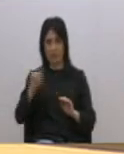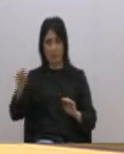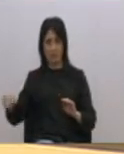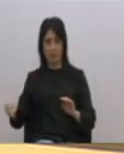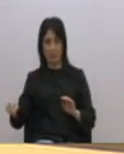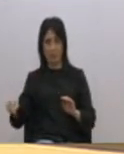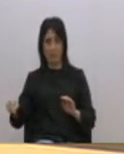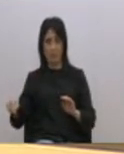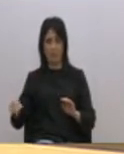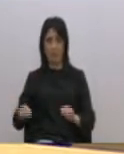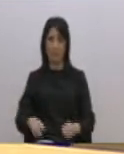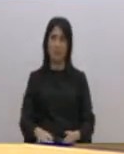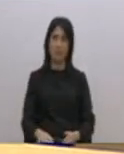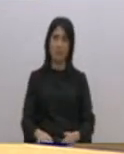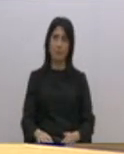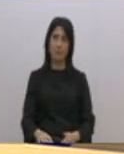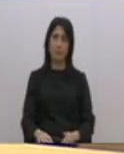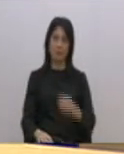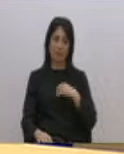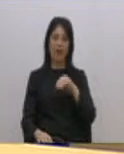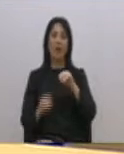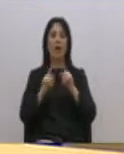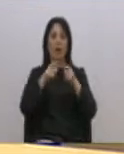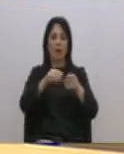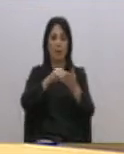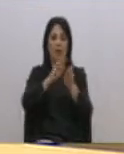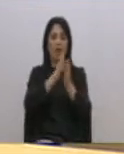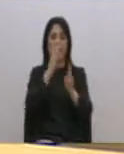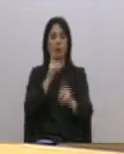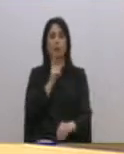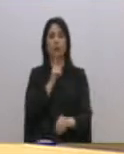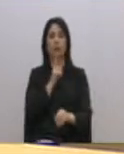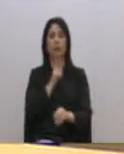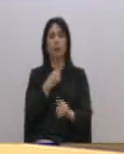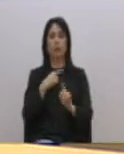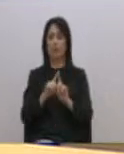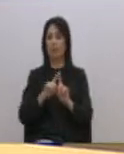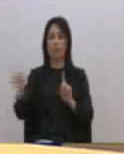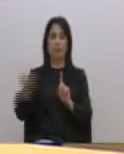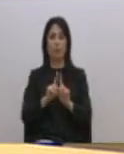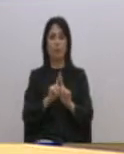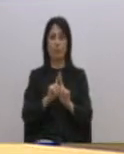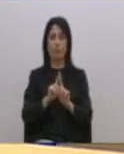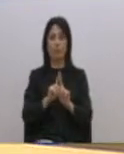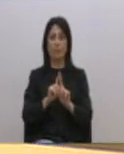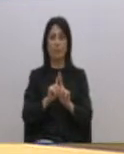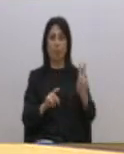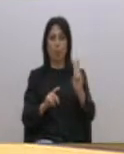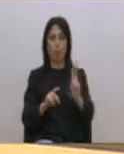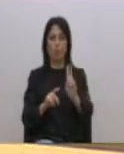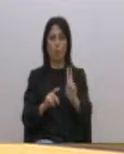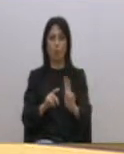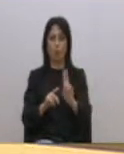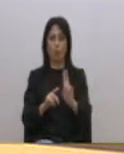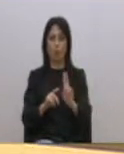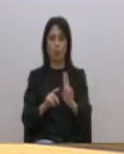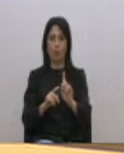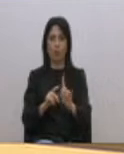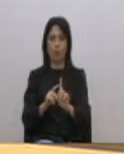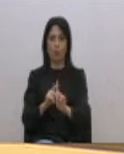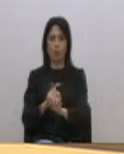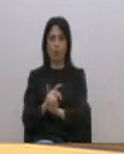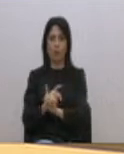gavida ai me chavetsere rigitobit dia da es ari datsuli balansi